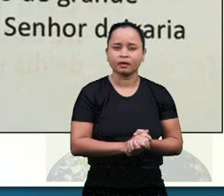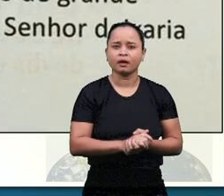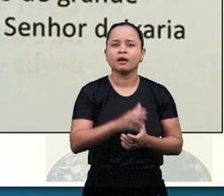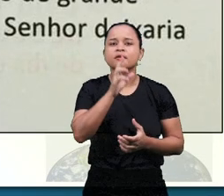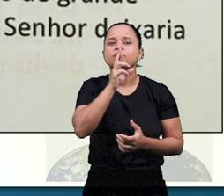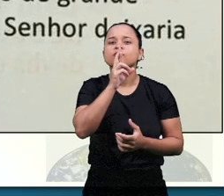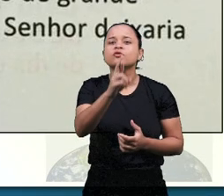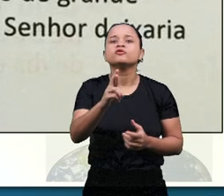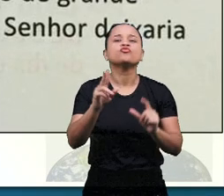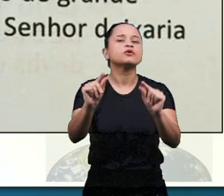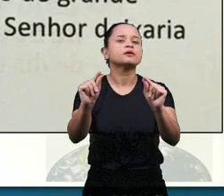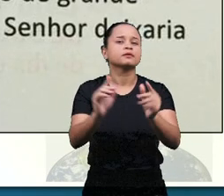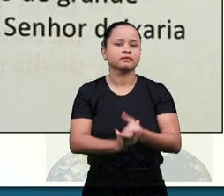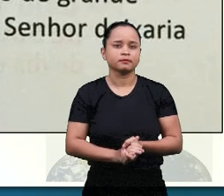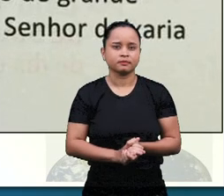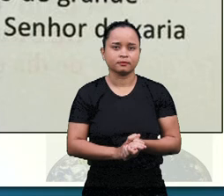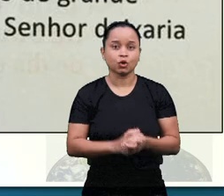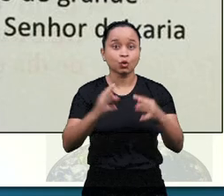qu'est-ce qu'il voulait?